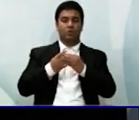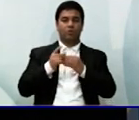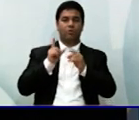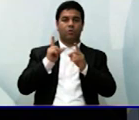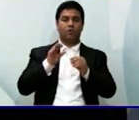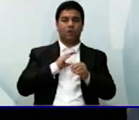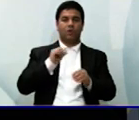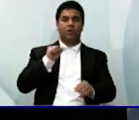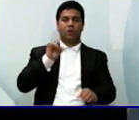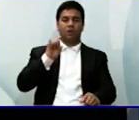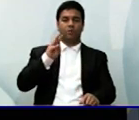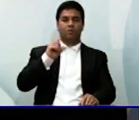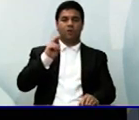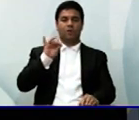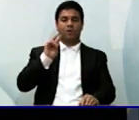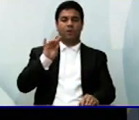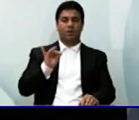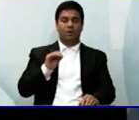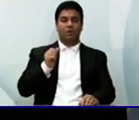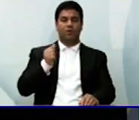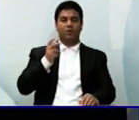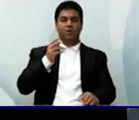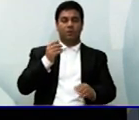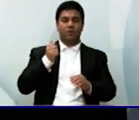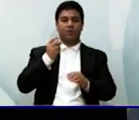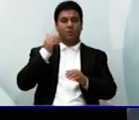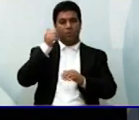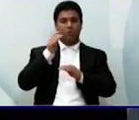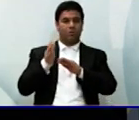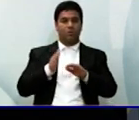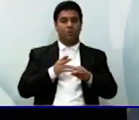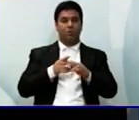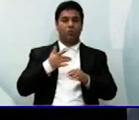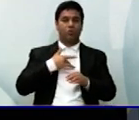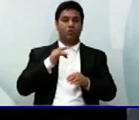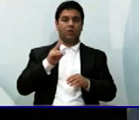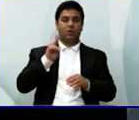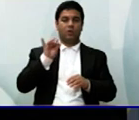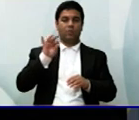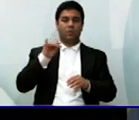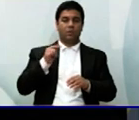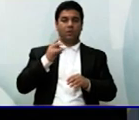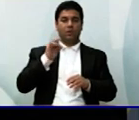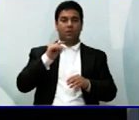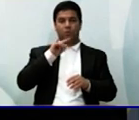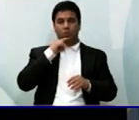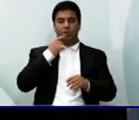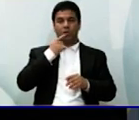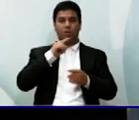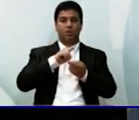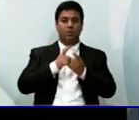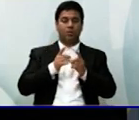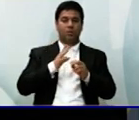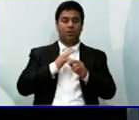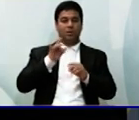пошли армадилы». Спустя несколько лет строки Киплинга на русский язык переложил